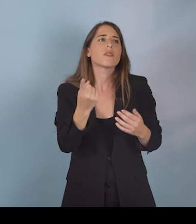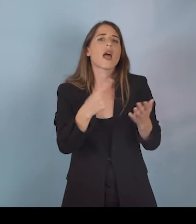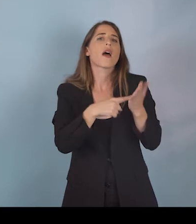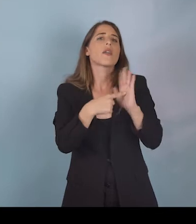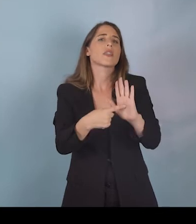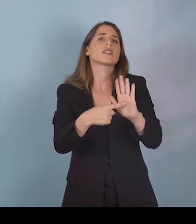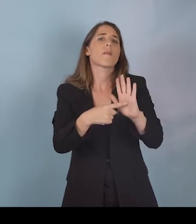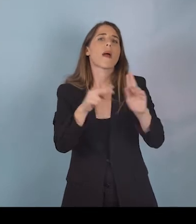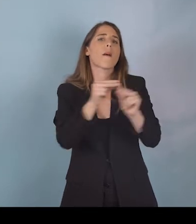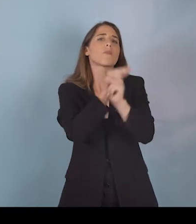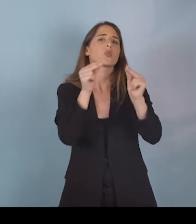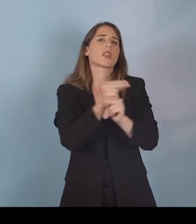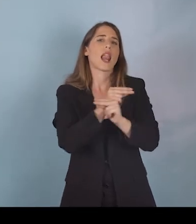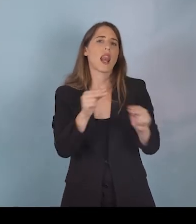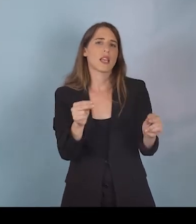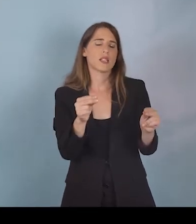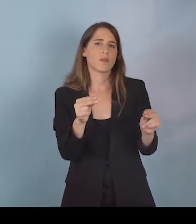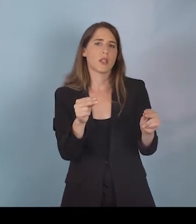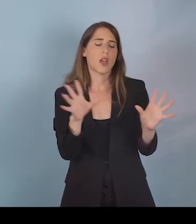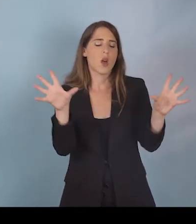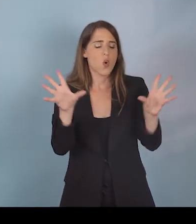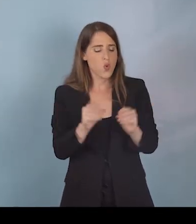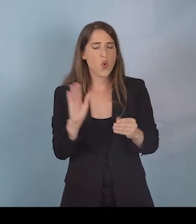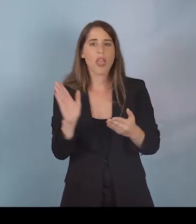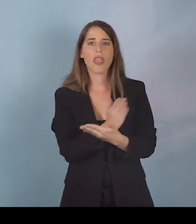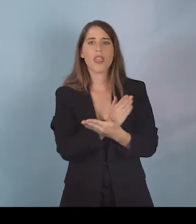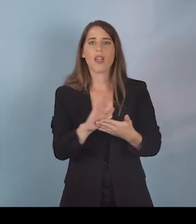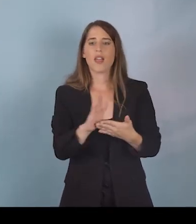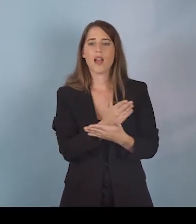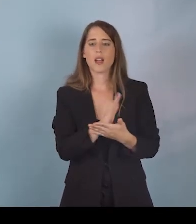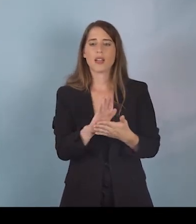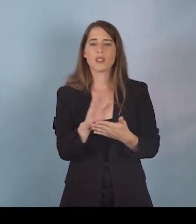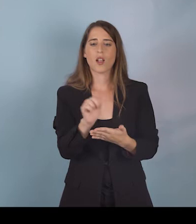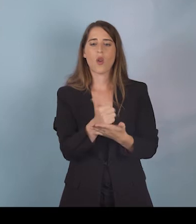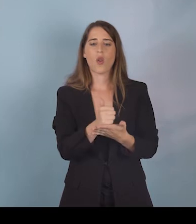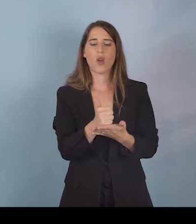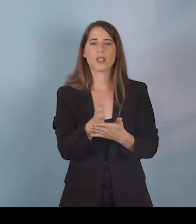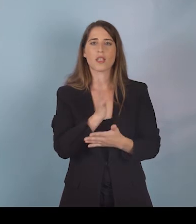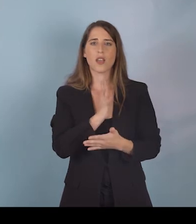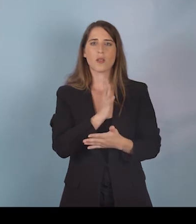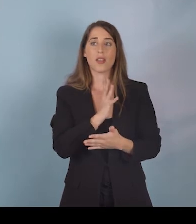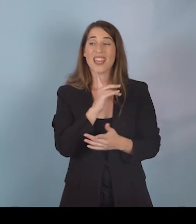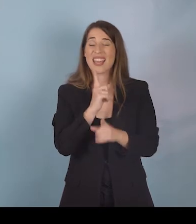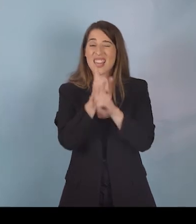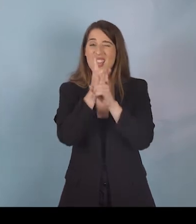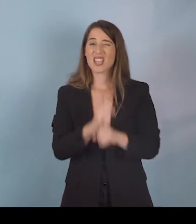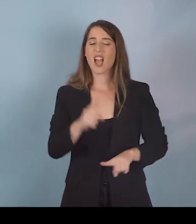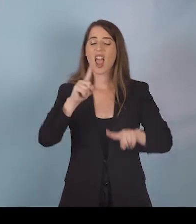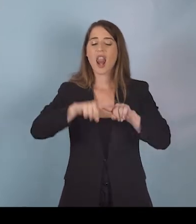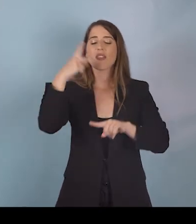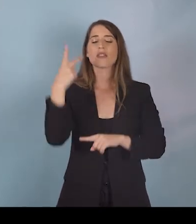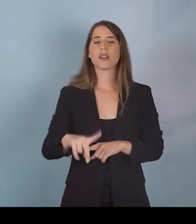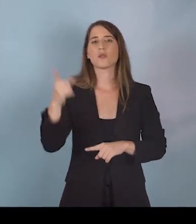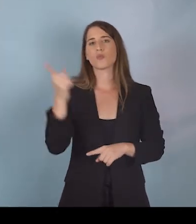λίγο τα αποτελέσματα τα οποία παρουσίασε ο κύριος Παύλου και αφορούσαν στη διάκριση ΛΟΑΤΚΙ ατόμων